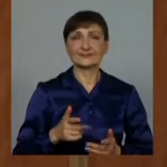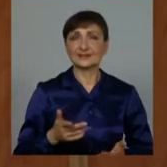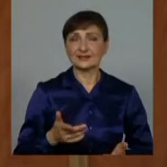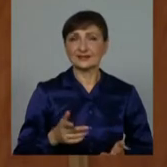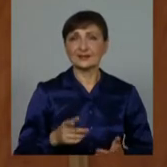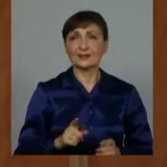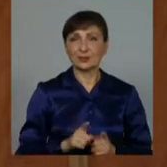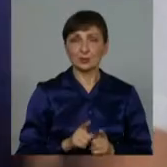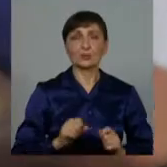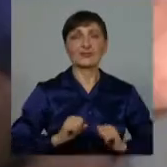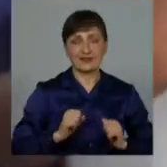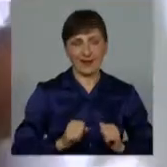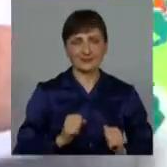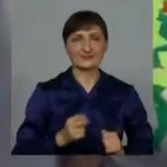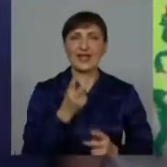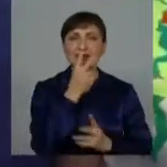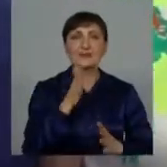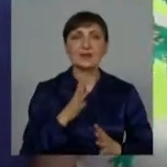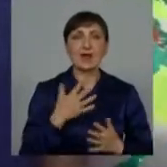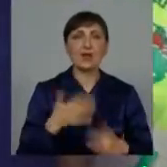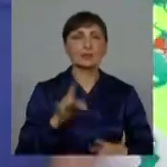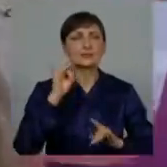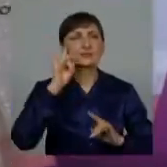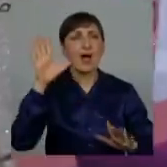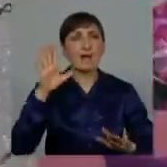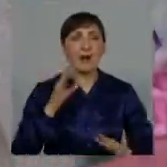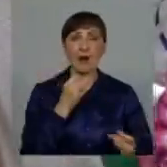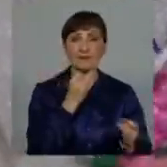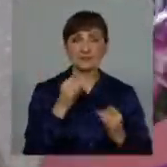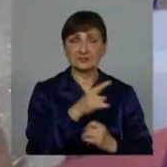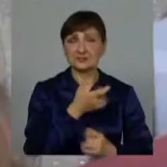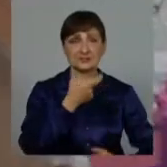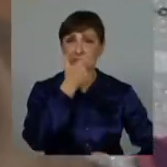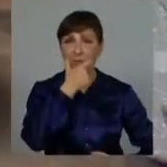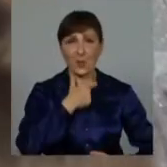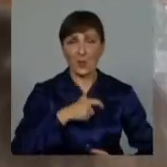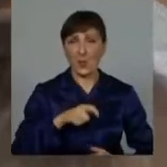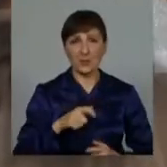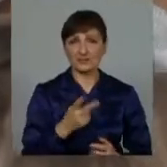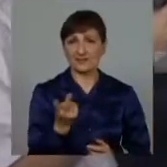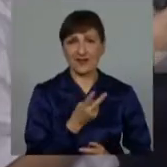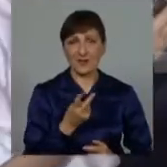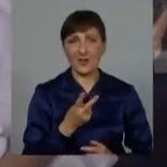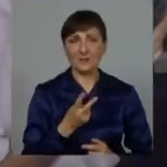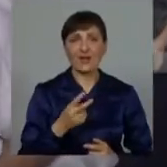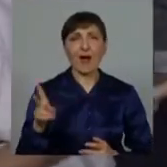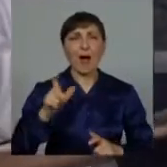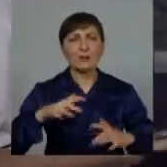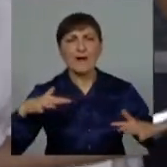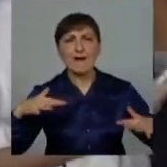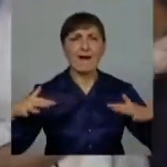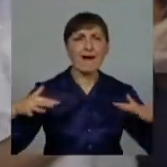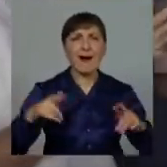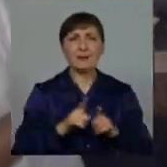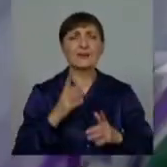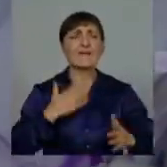бороться. Тоже постараюсь. Несмотря на обрушившуюся на них славу, в беседе они довольно скромны, спокойны и сдержаны. В отличие от болельщиков, которые были